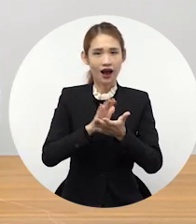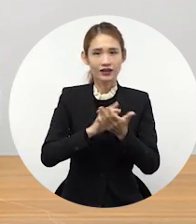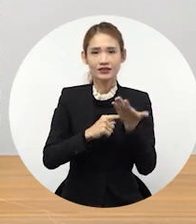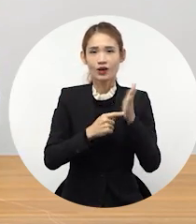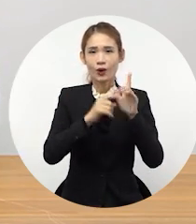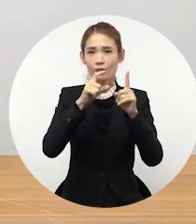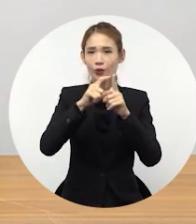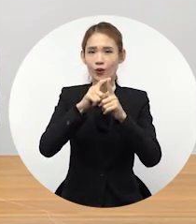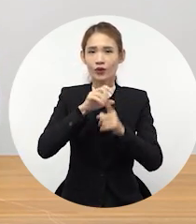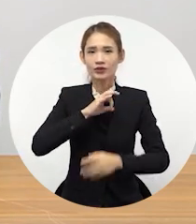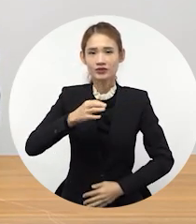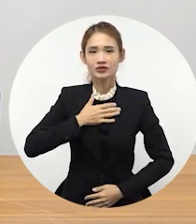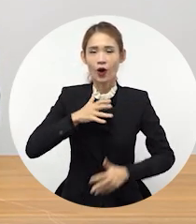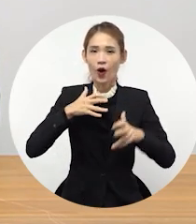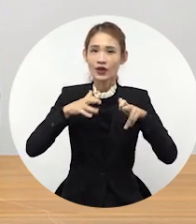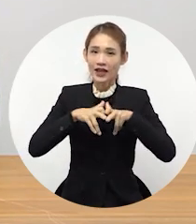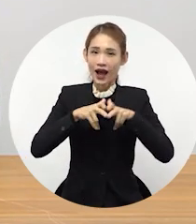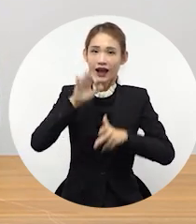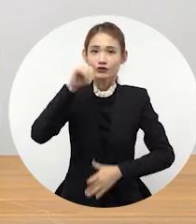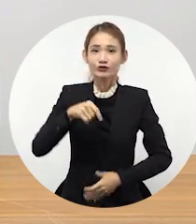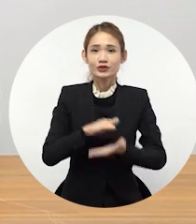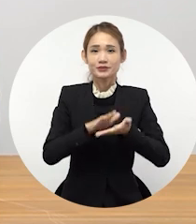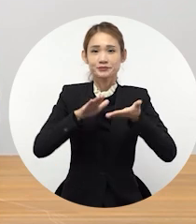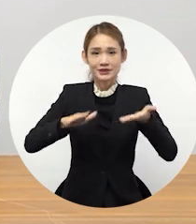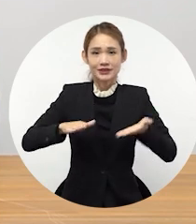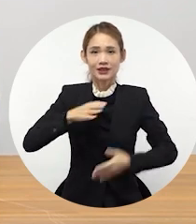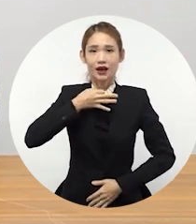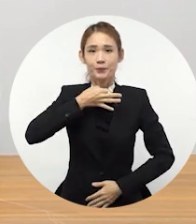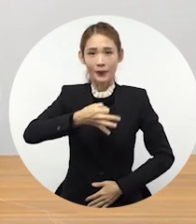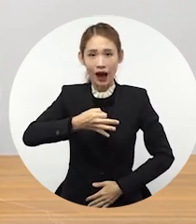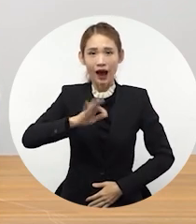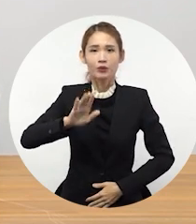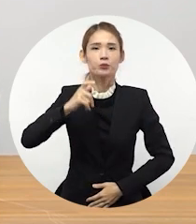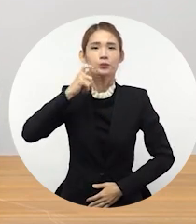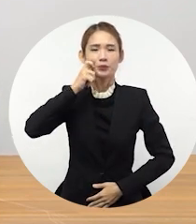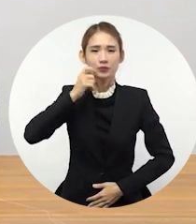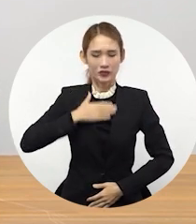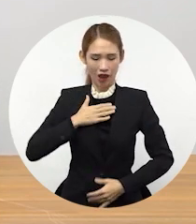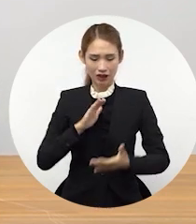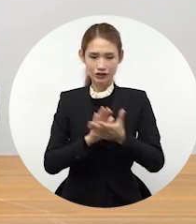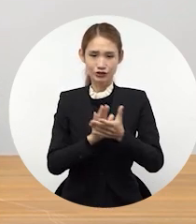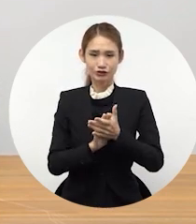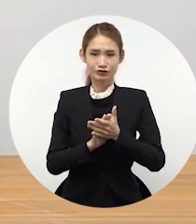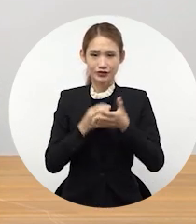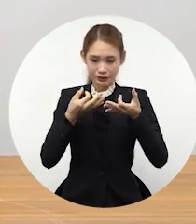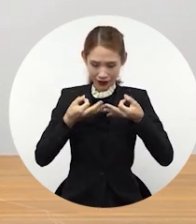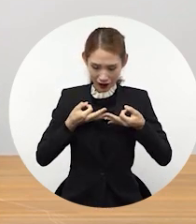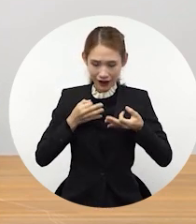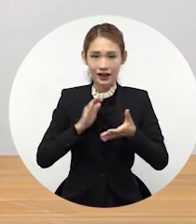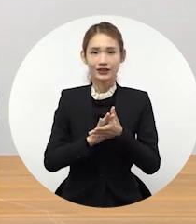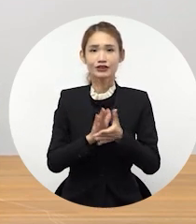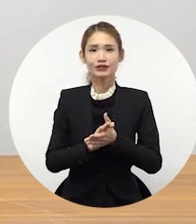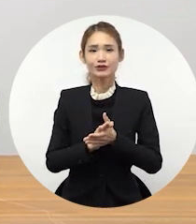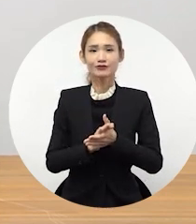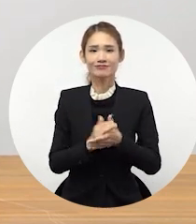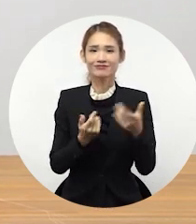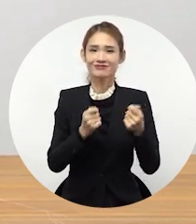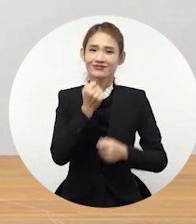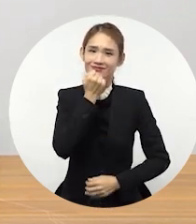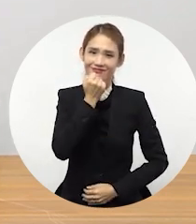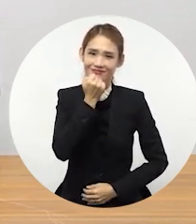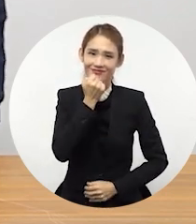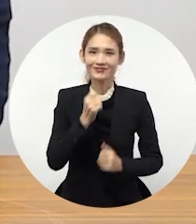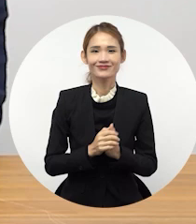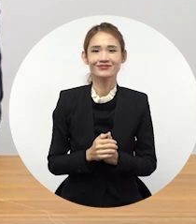저희 스스로 지칭할 수 있는 표현도 아니에요. 네, 저는 장애우입니다. 네. 내가 장애 당사자인데 내가 나보고 나의 친구? 어. 약간 이렇게 될 나는 수가 나의